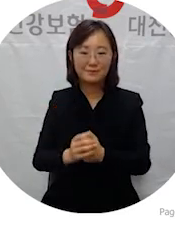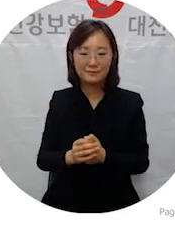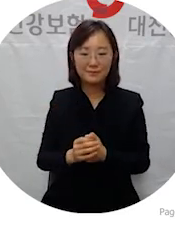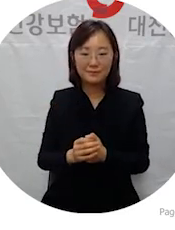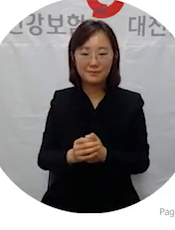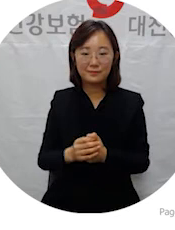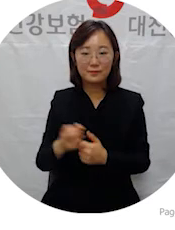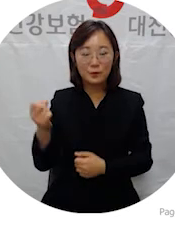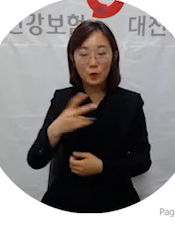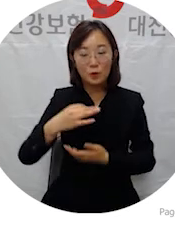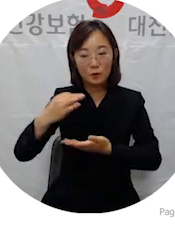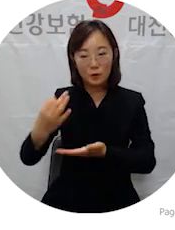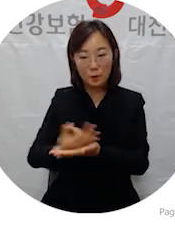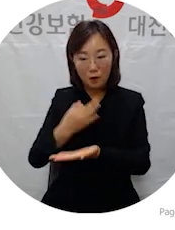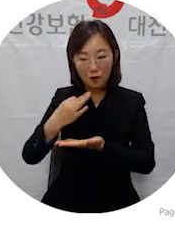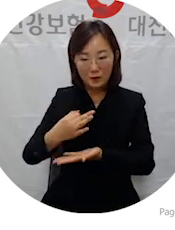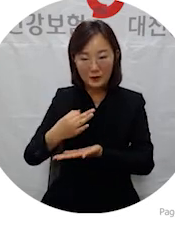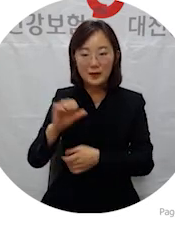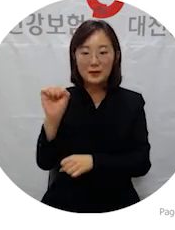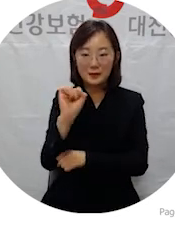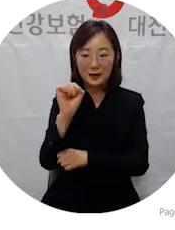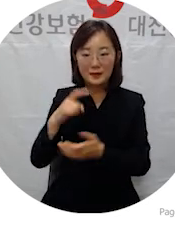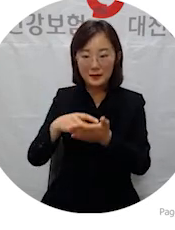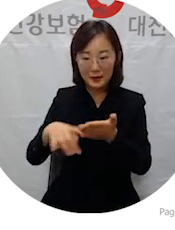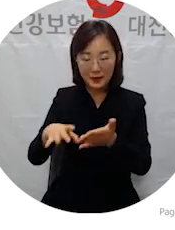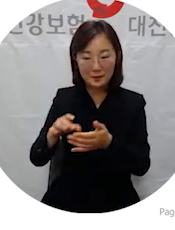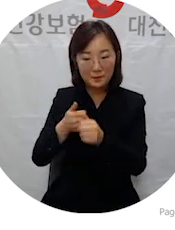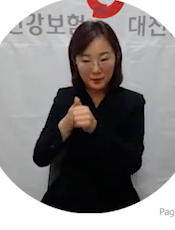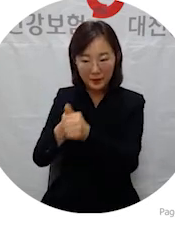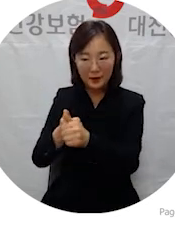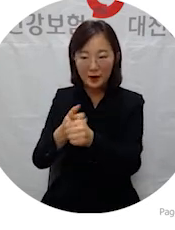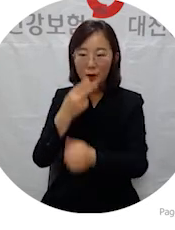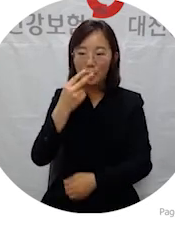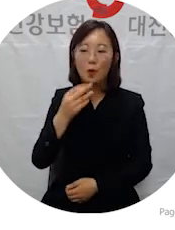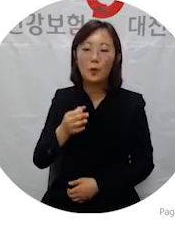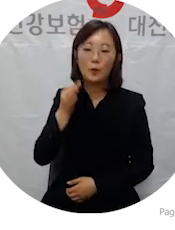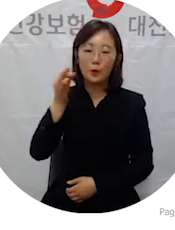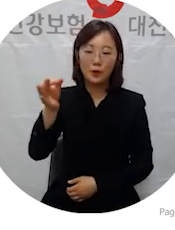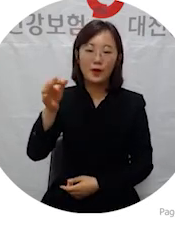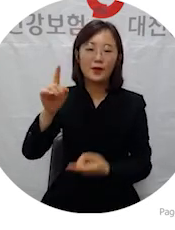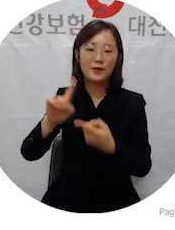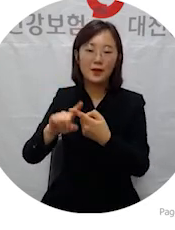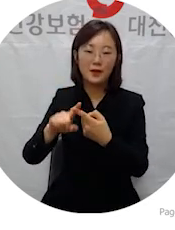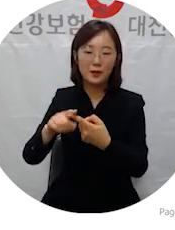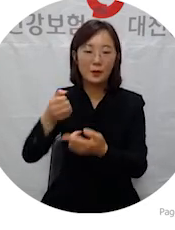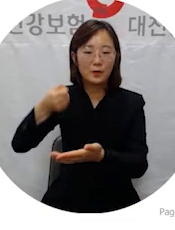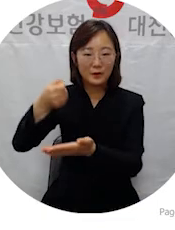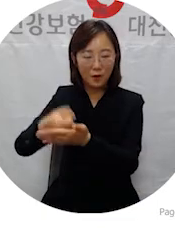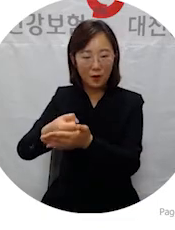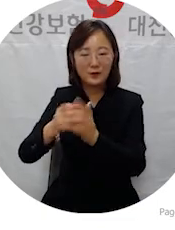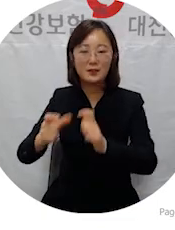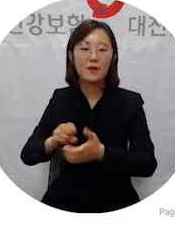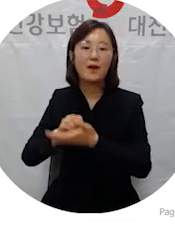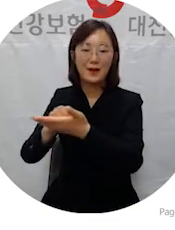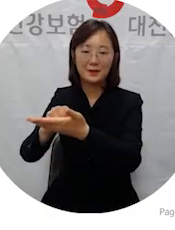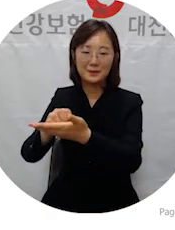그리고 소득재산, 자동차 등의 부과 요소로 보험료가 부과되는 지역 가입자로